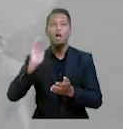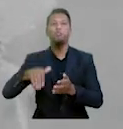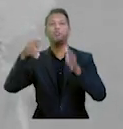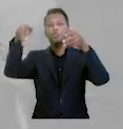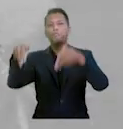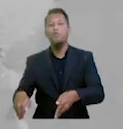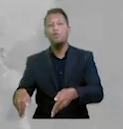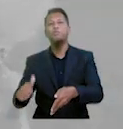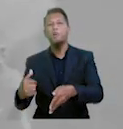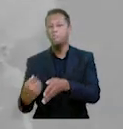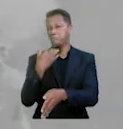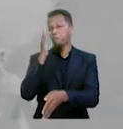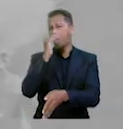lokasi terdampar